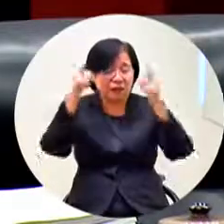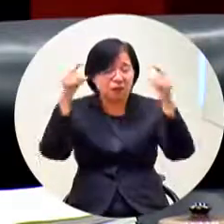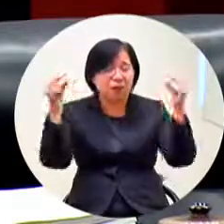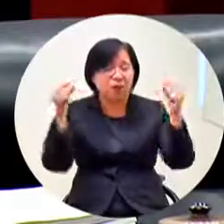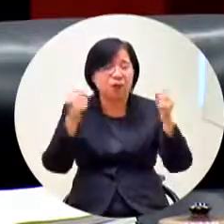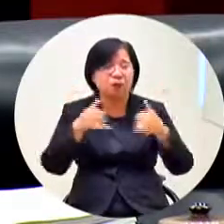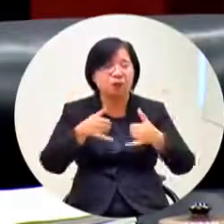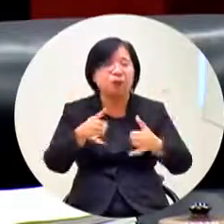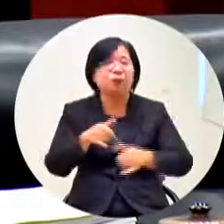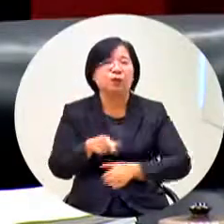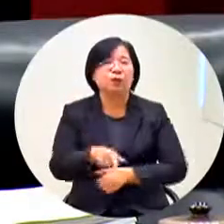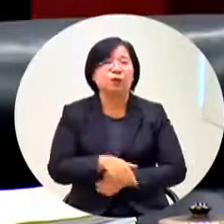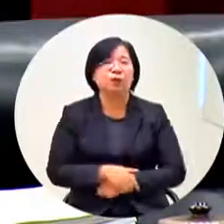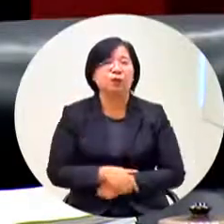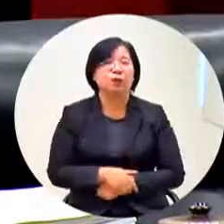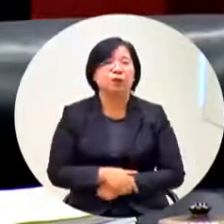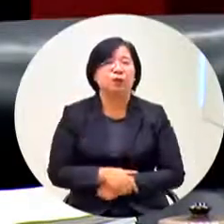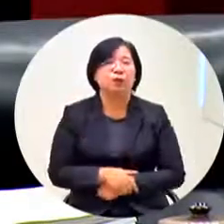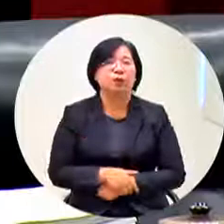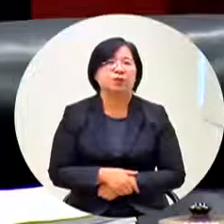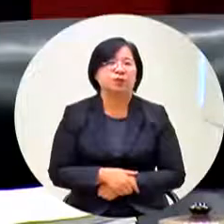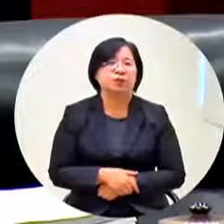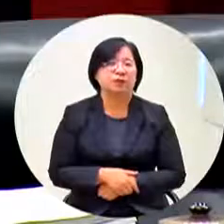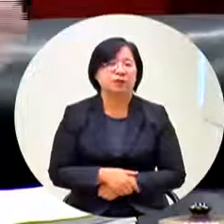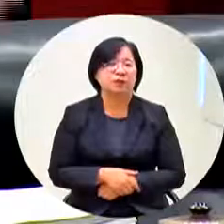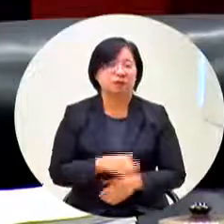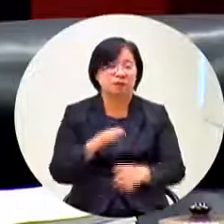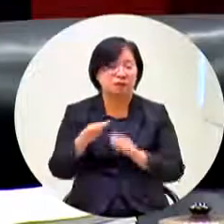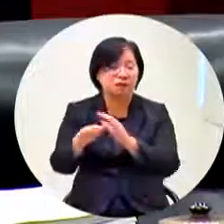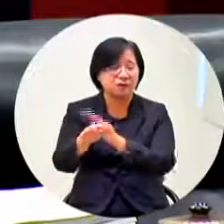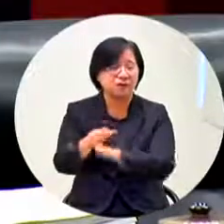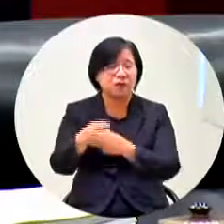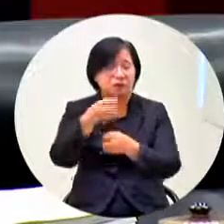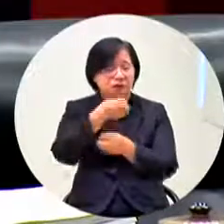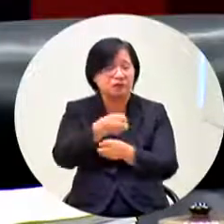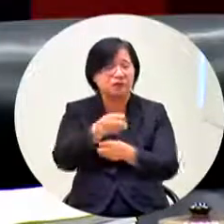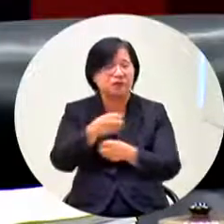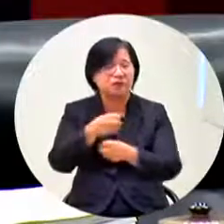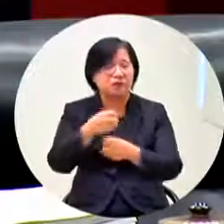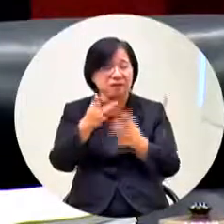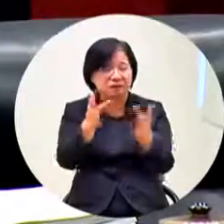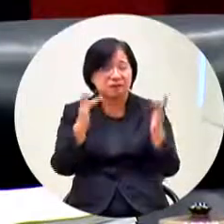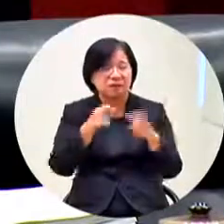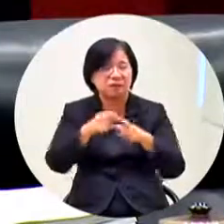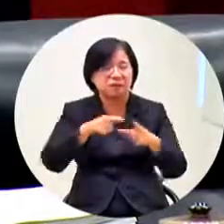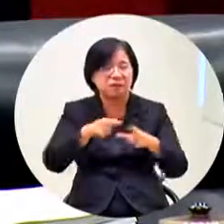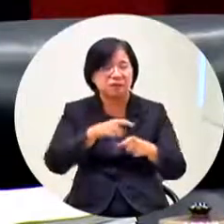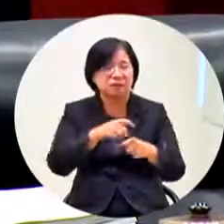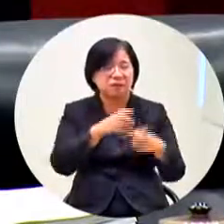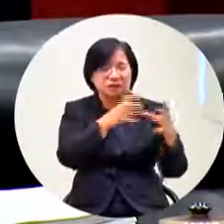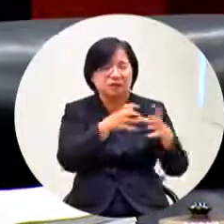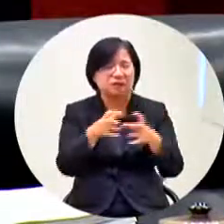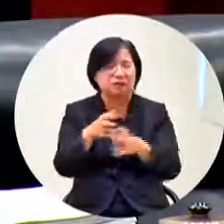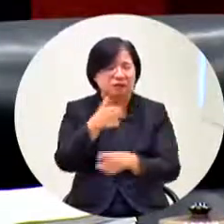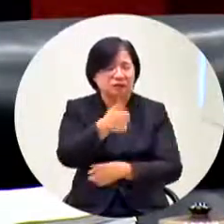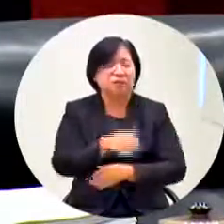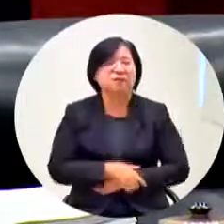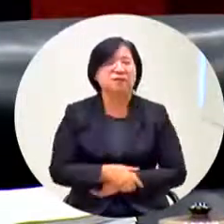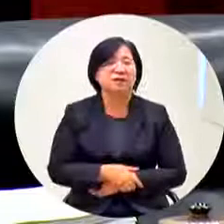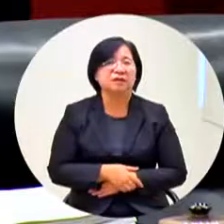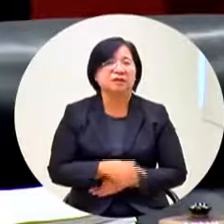界。右昌森林公园相当的好，做的设施相当的棒，可是过了嘉宏路以后，这个林区带状